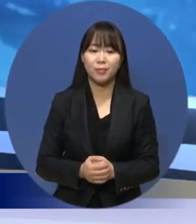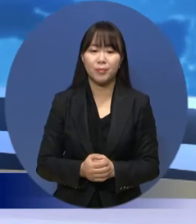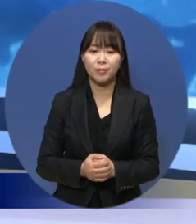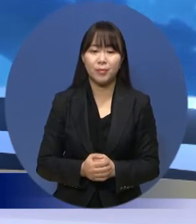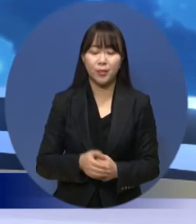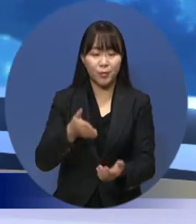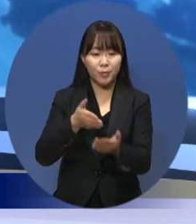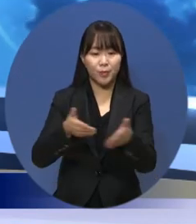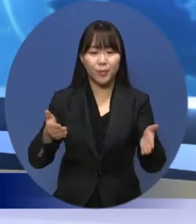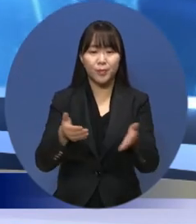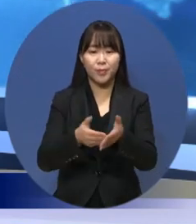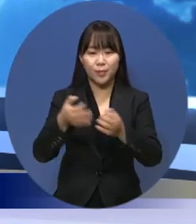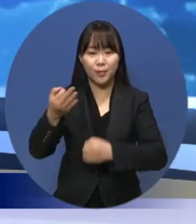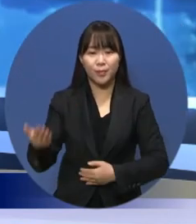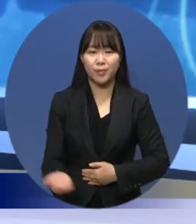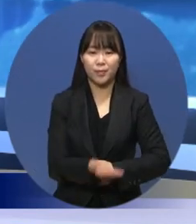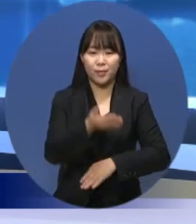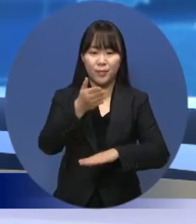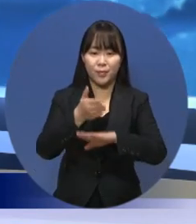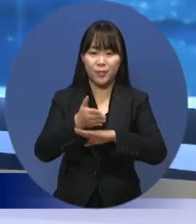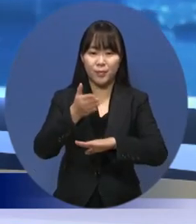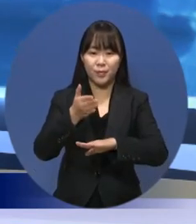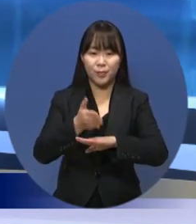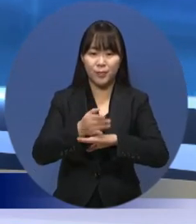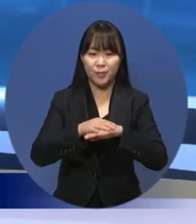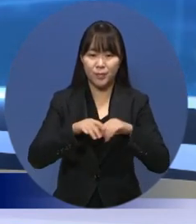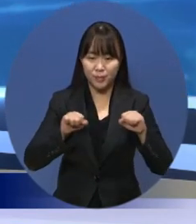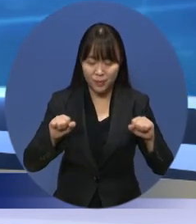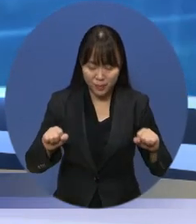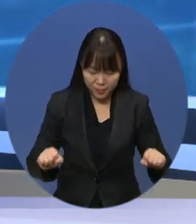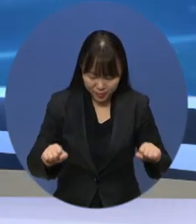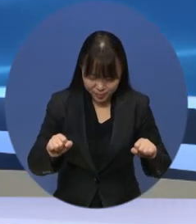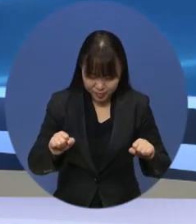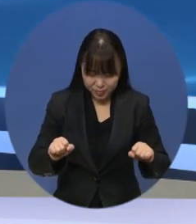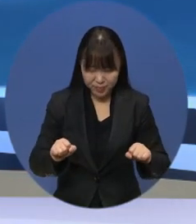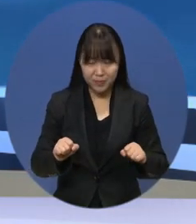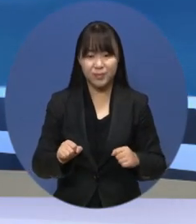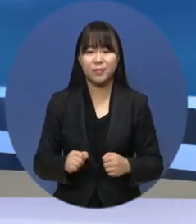이상 복지 탭이 뉴스를 마칩니다 시청해주신 여러분 고맙습니다